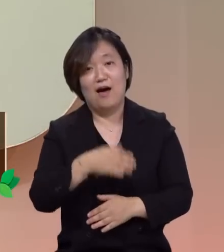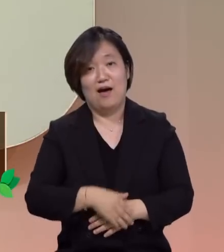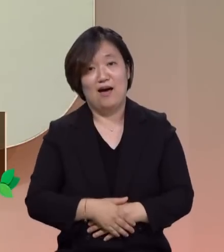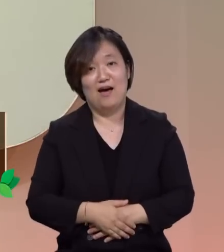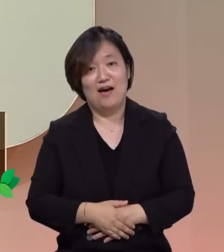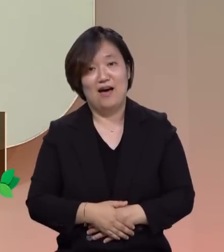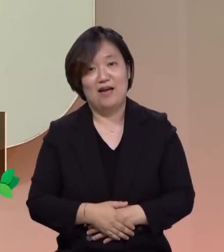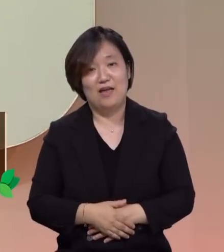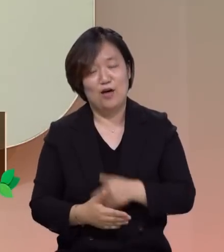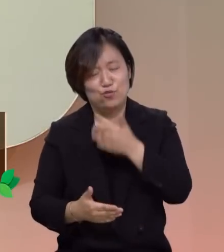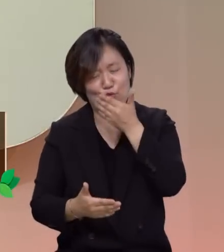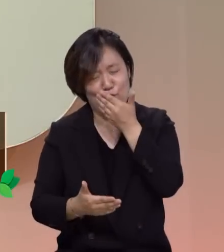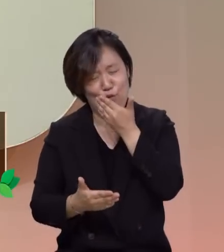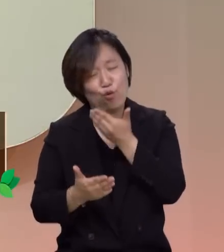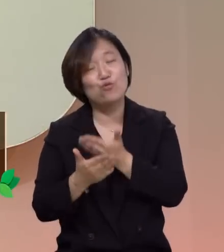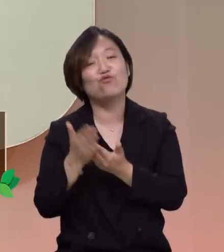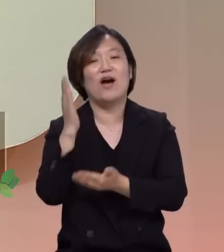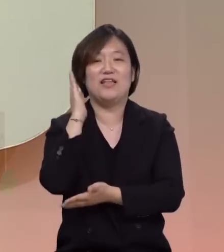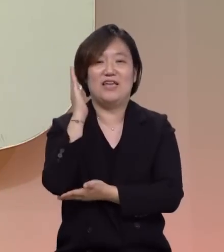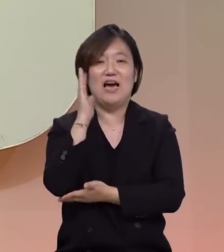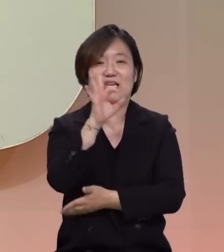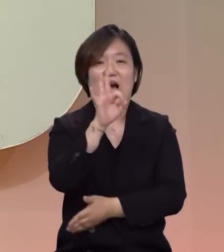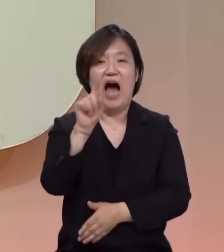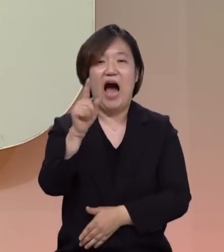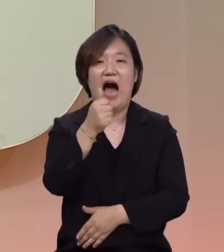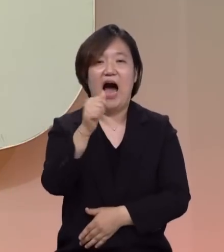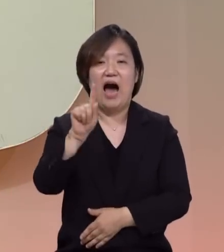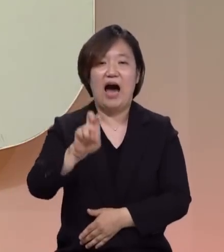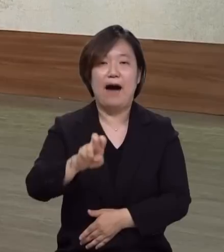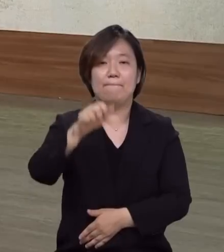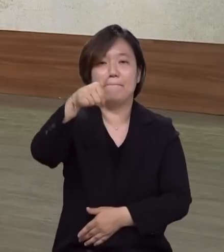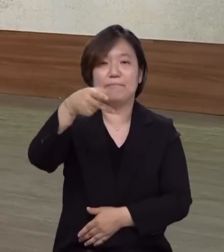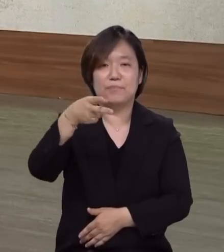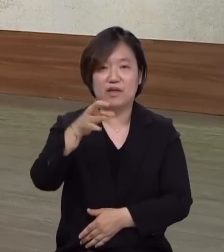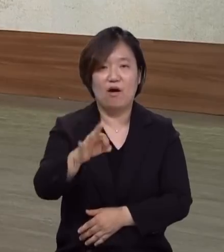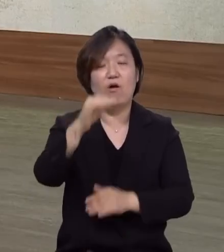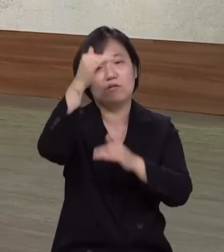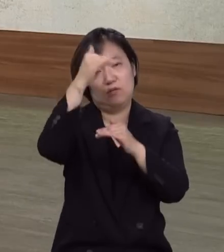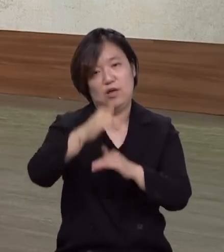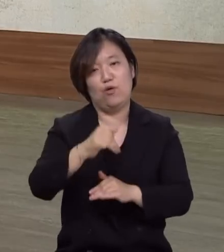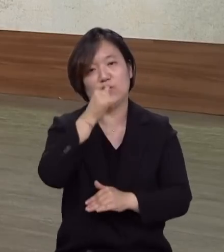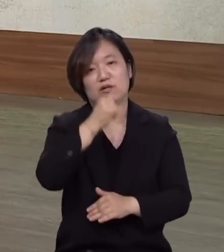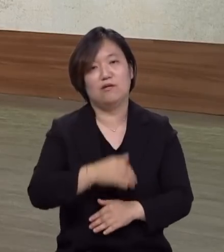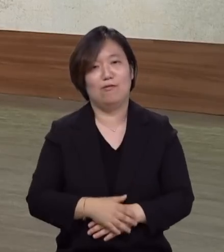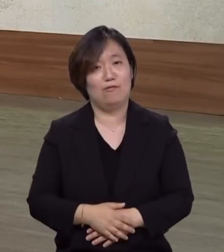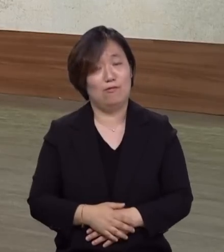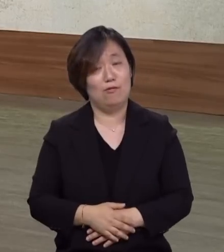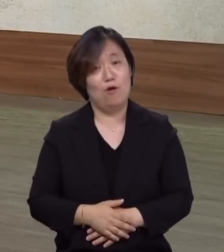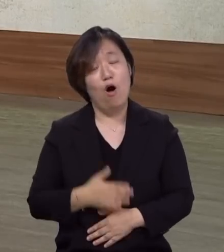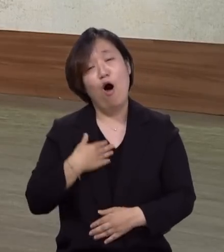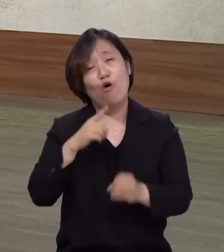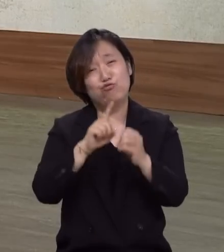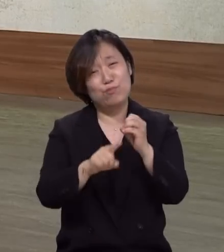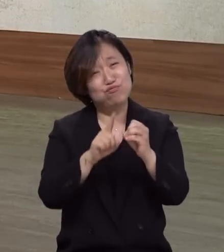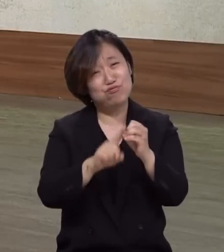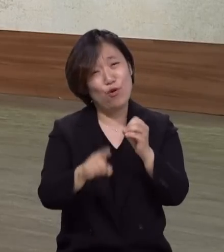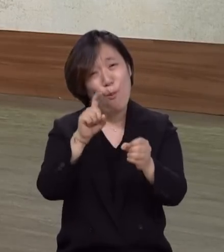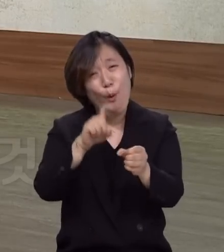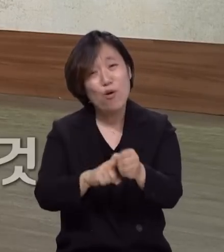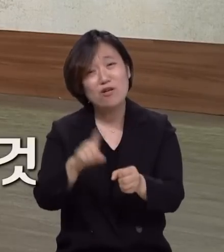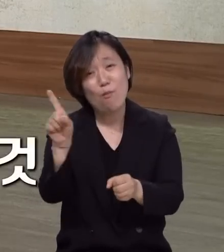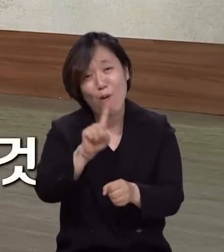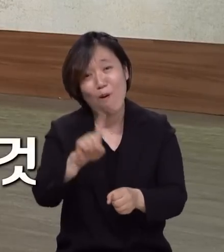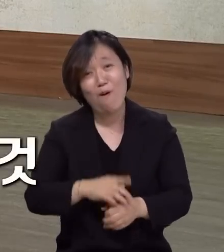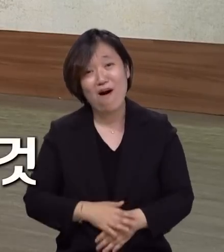아주 소중한 말씀이 암경에 나옵니다 우리 불교의 목표는 지혜입니다 여러분